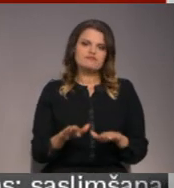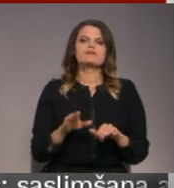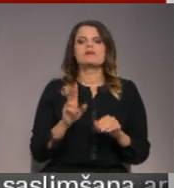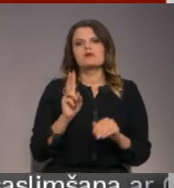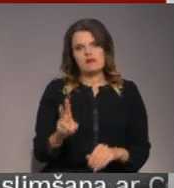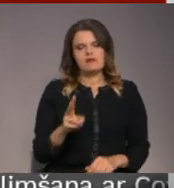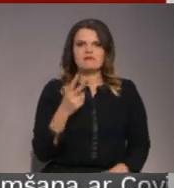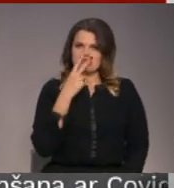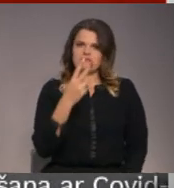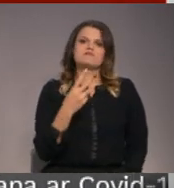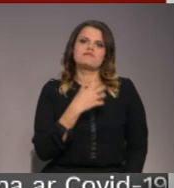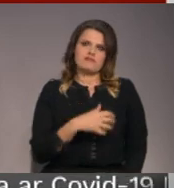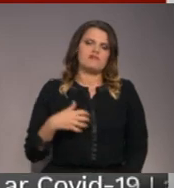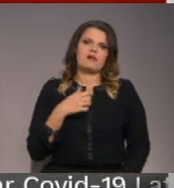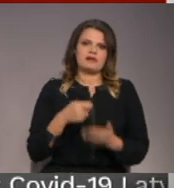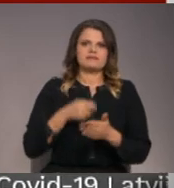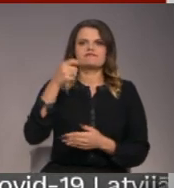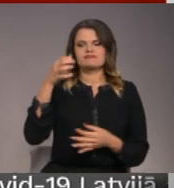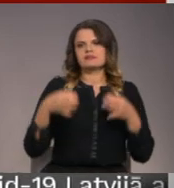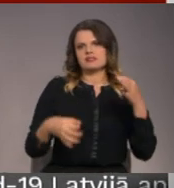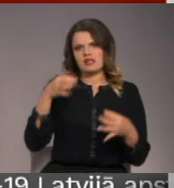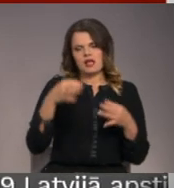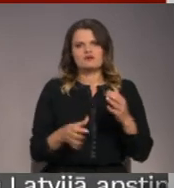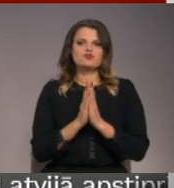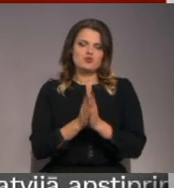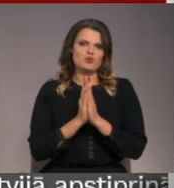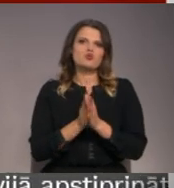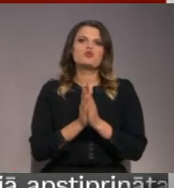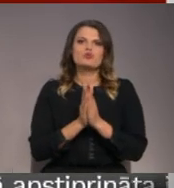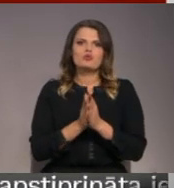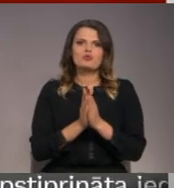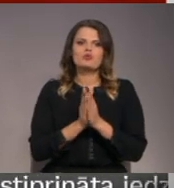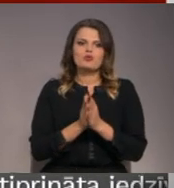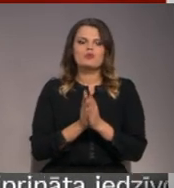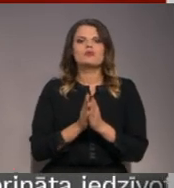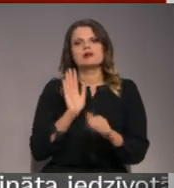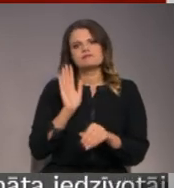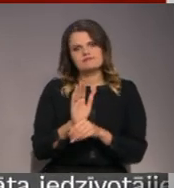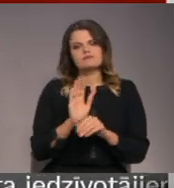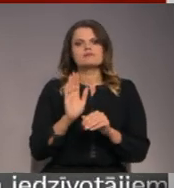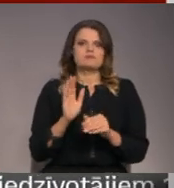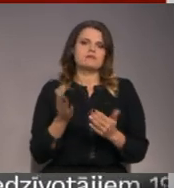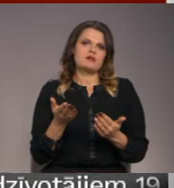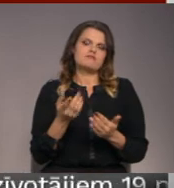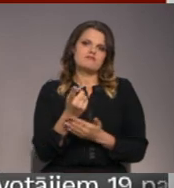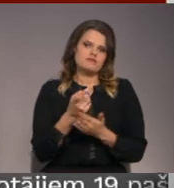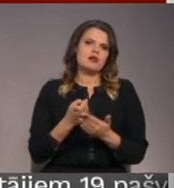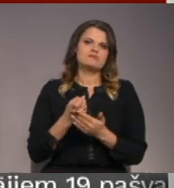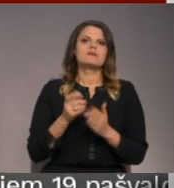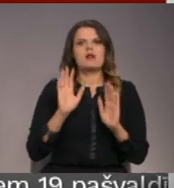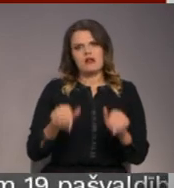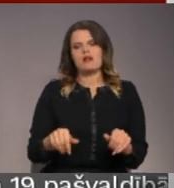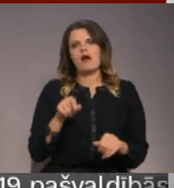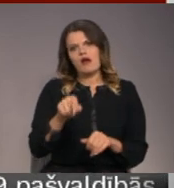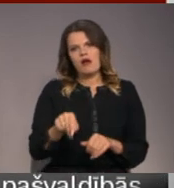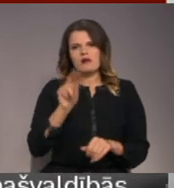ir pamats griezties tiesā ar lūgumu, ar prasību, pareizāk sakot, izbeigt